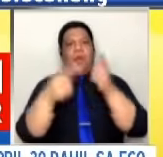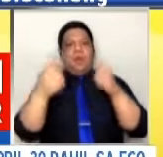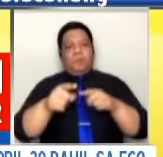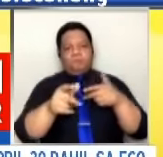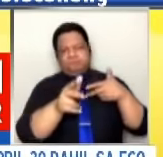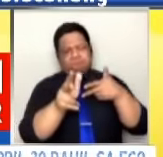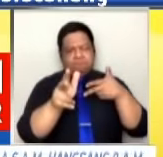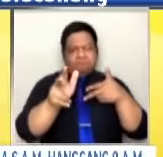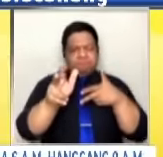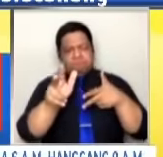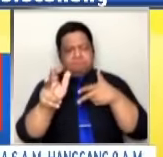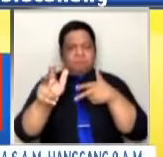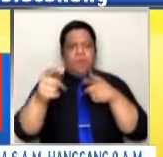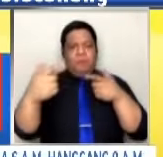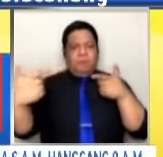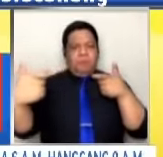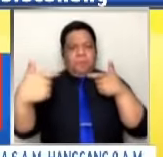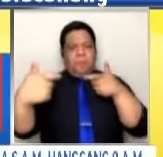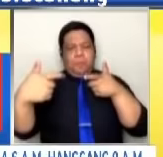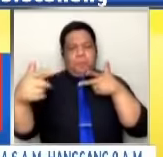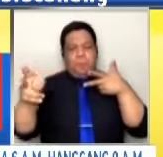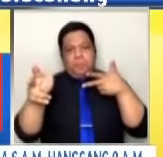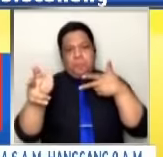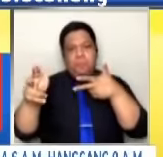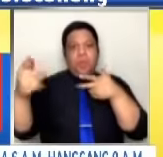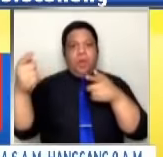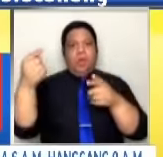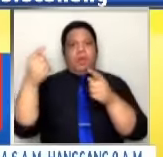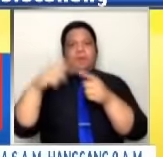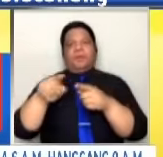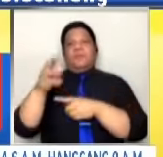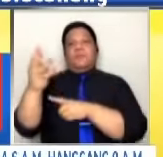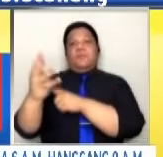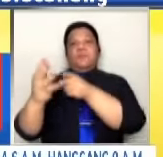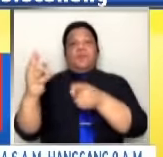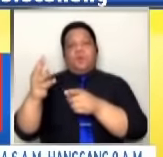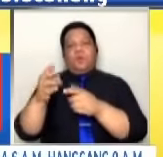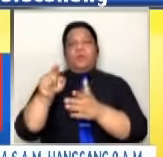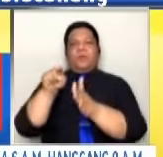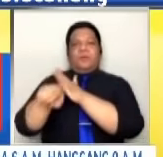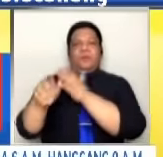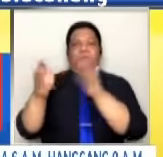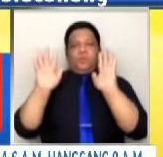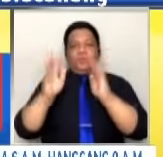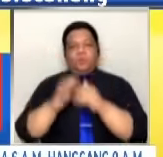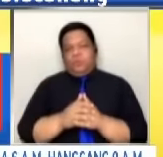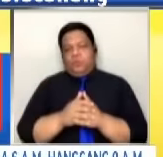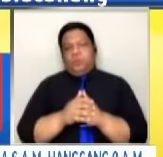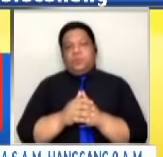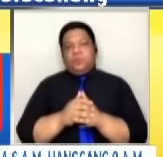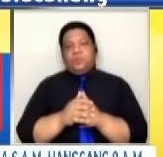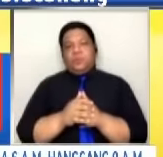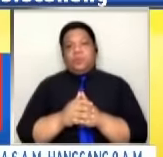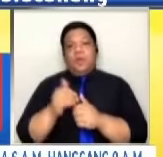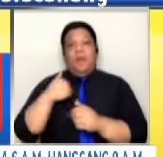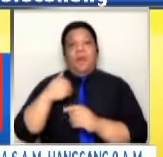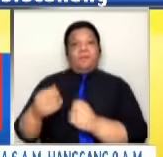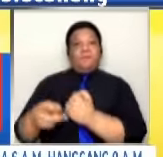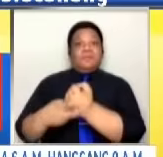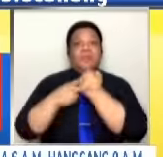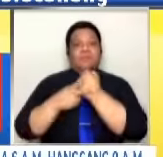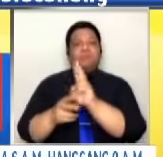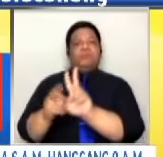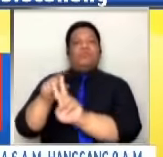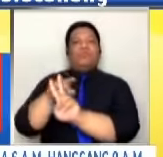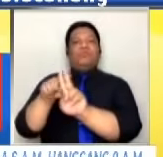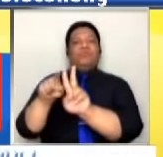nagkaroon ng palitan ng putok hanggang sa mapatay nga ang mga suspect na ito. Nailigtas ang dalawang biktima na napag-alamang empleyado ng